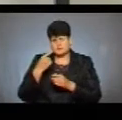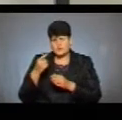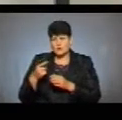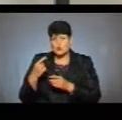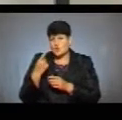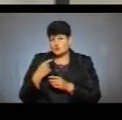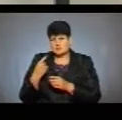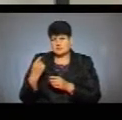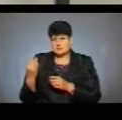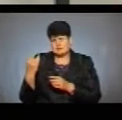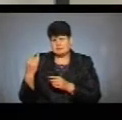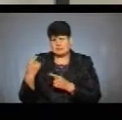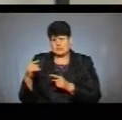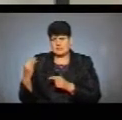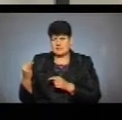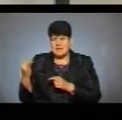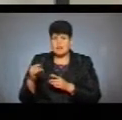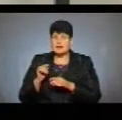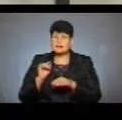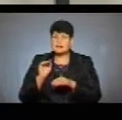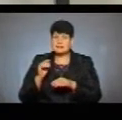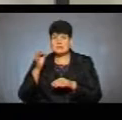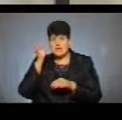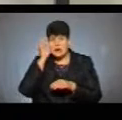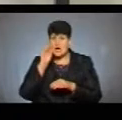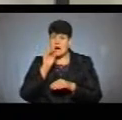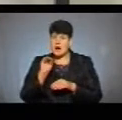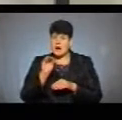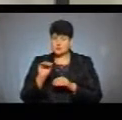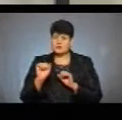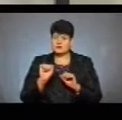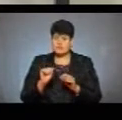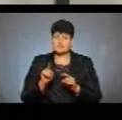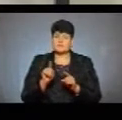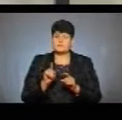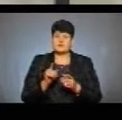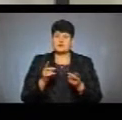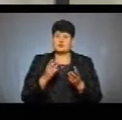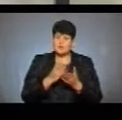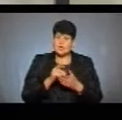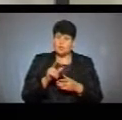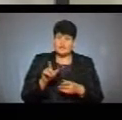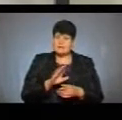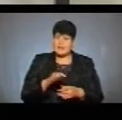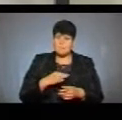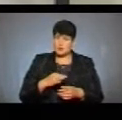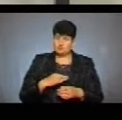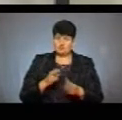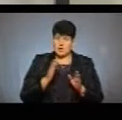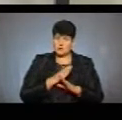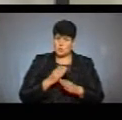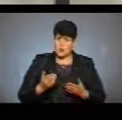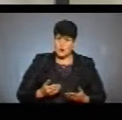інтересів, але нагадувати владі про те, що є люди, яким небайдужа доля країни,